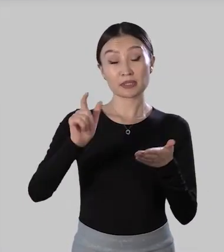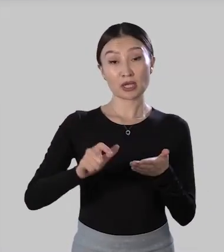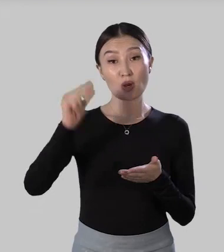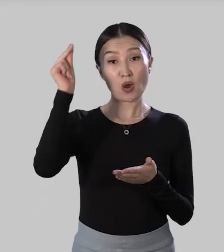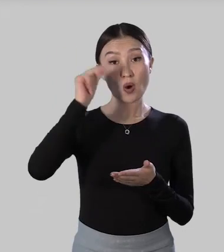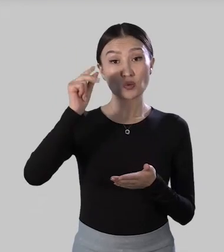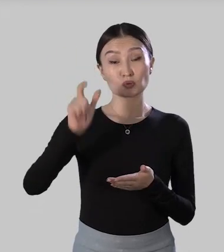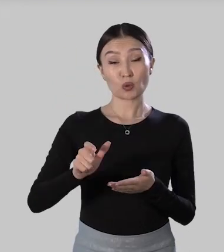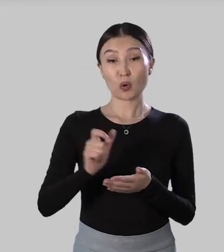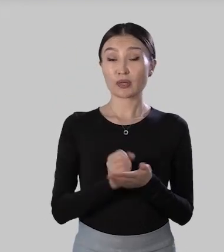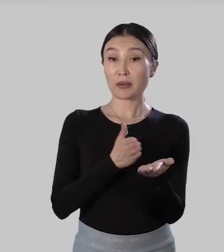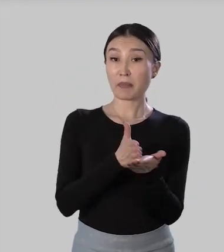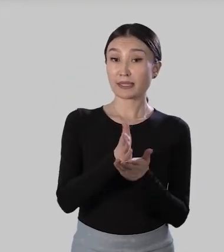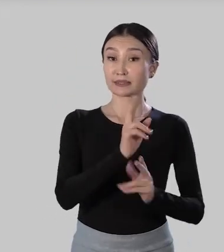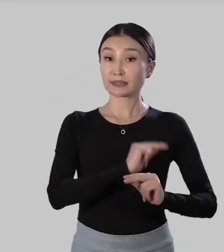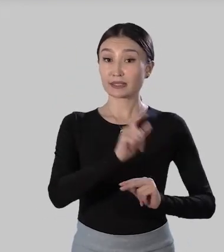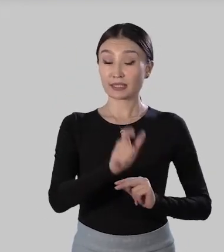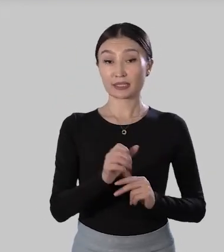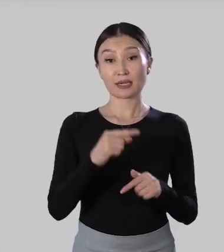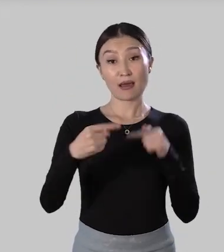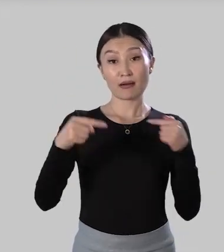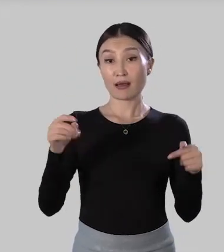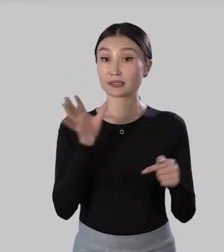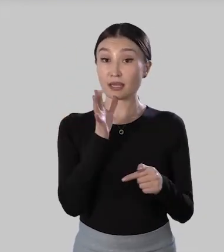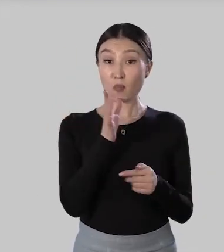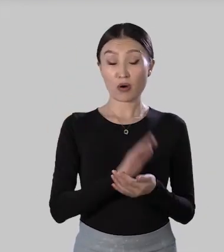писателей, ученых, политических деятелей разных эпох.